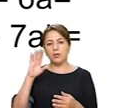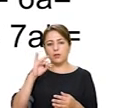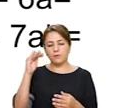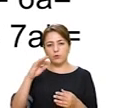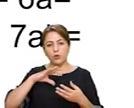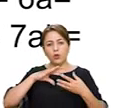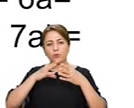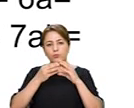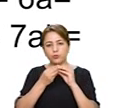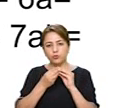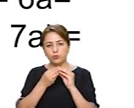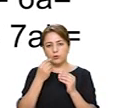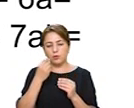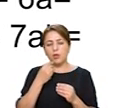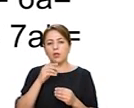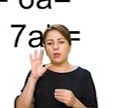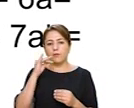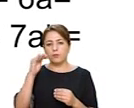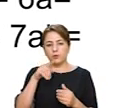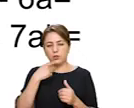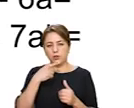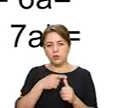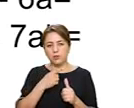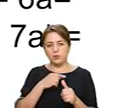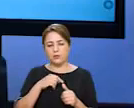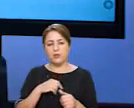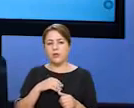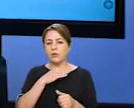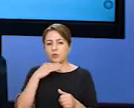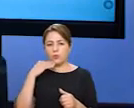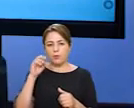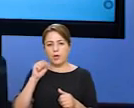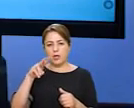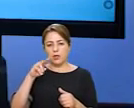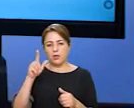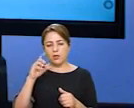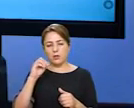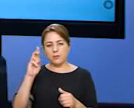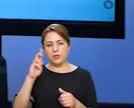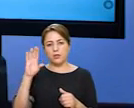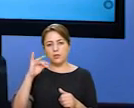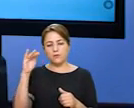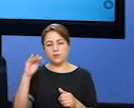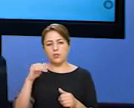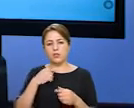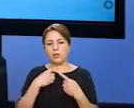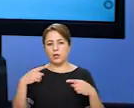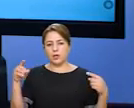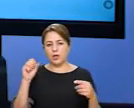ифода дейлерген. Яни, бір нечті алгебрик ифодаларыны түрлі қыл амаллар белгілер